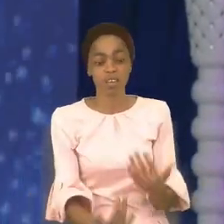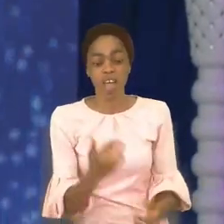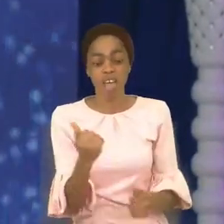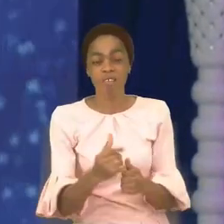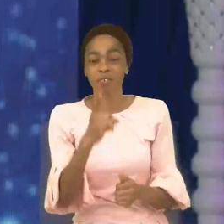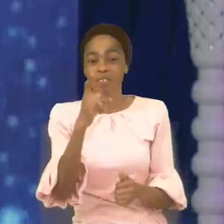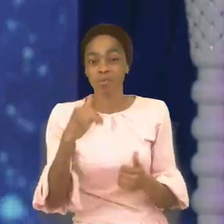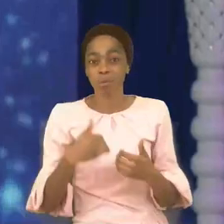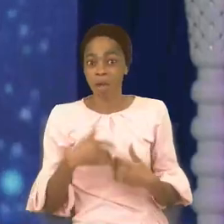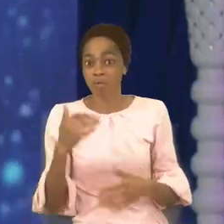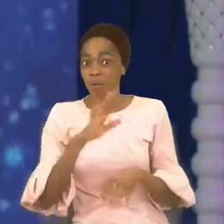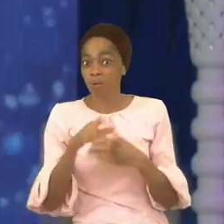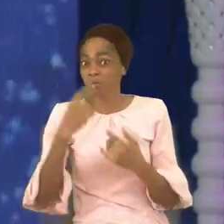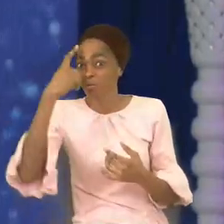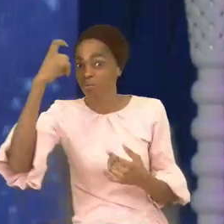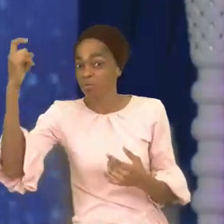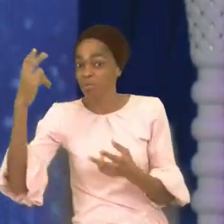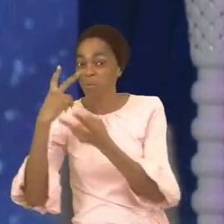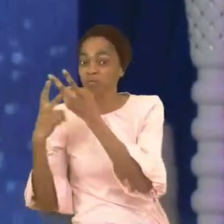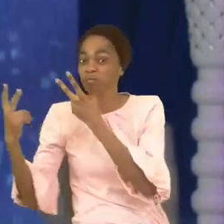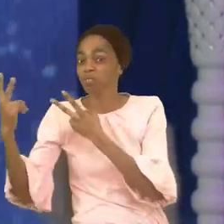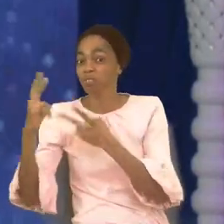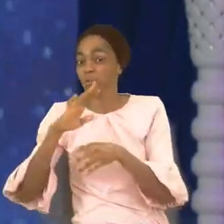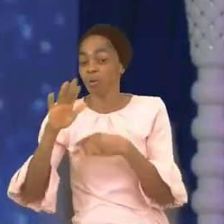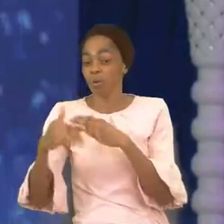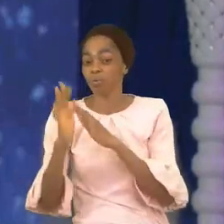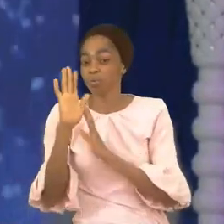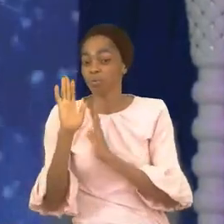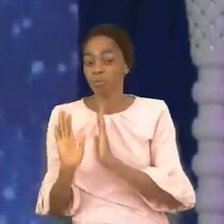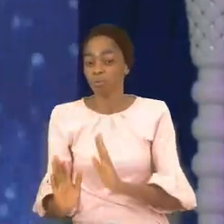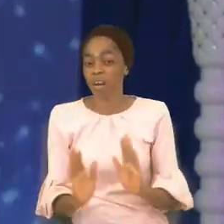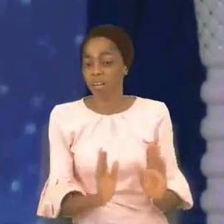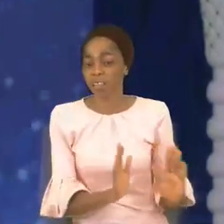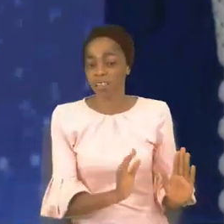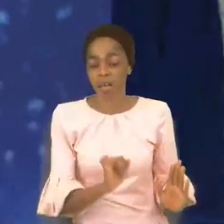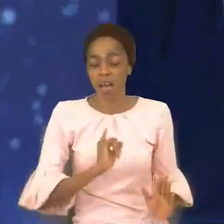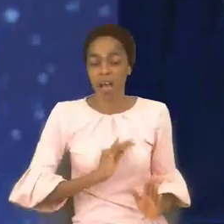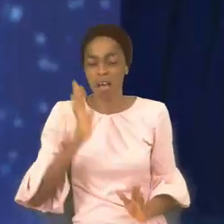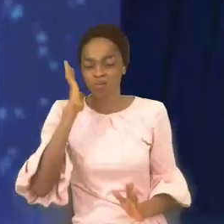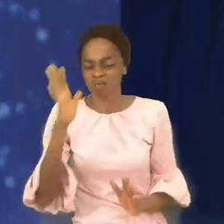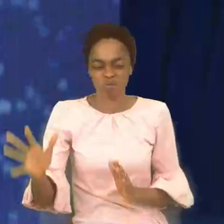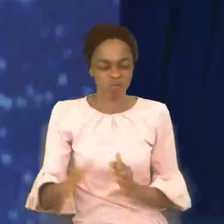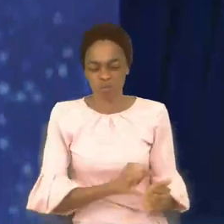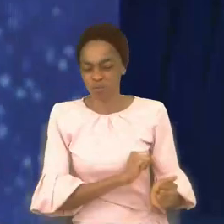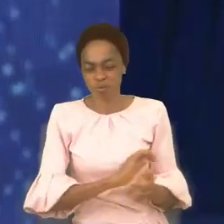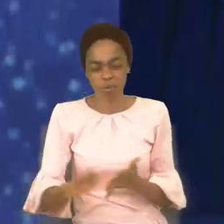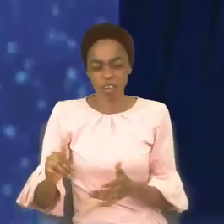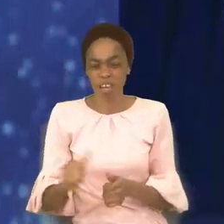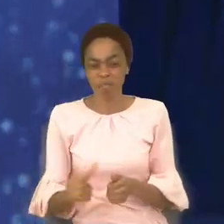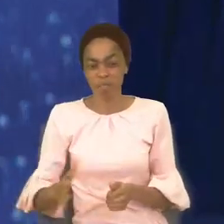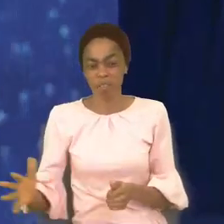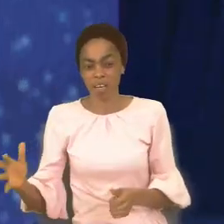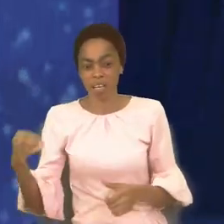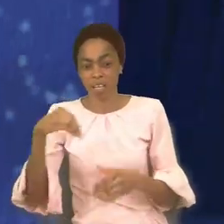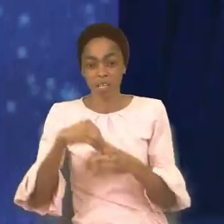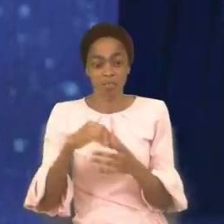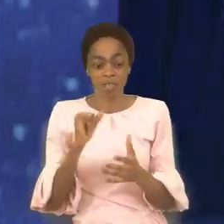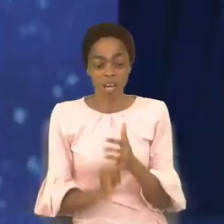avez, toute vision que vous avez, tout projet que vous avez, Je vais tout consumer dans